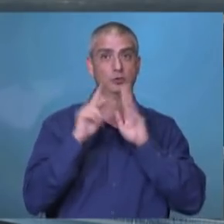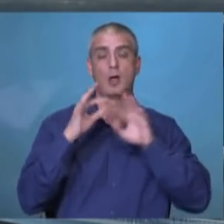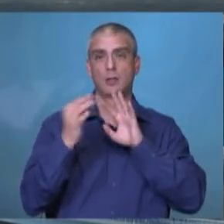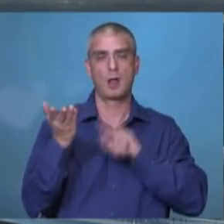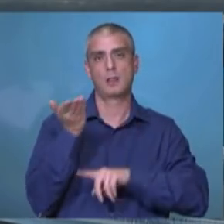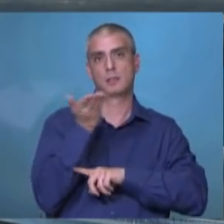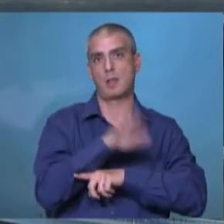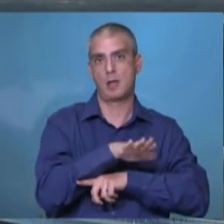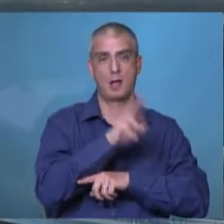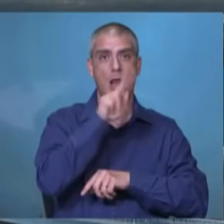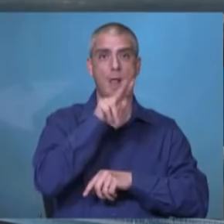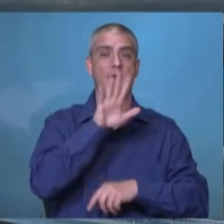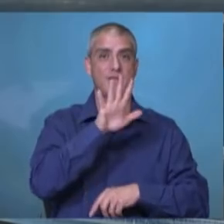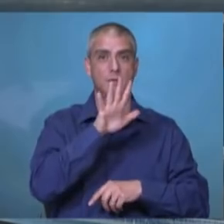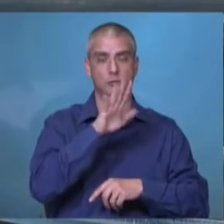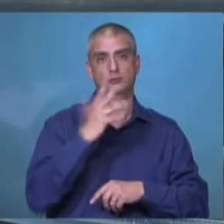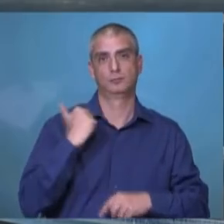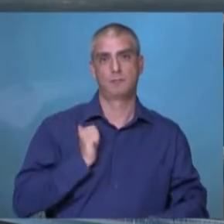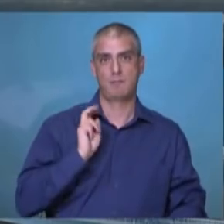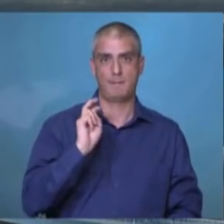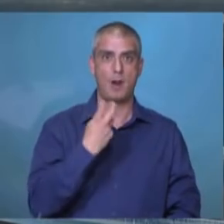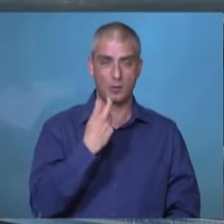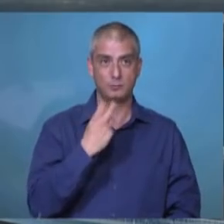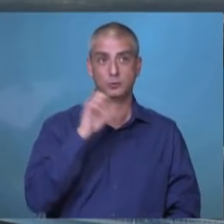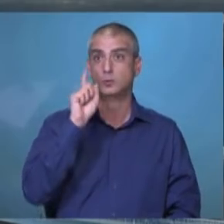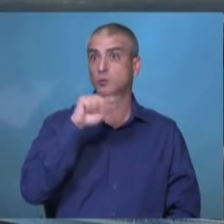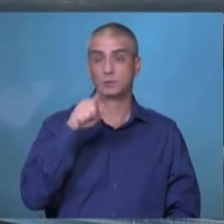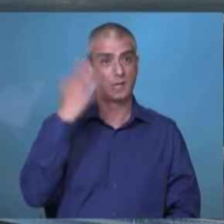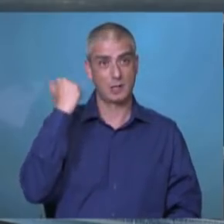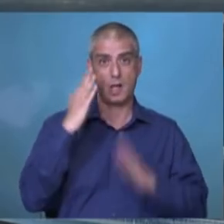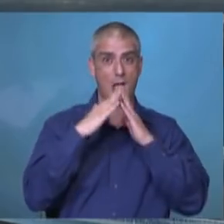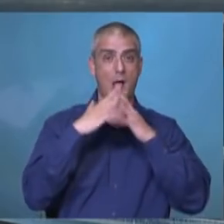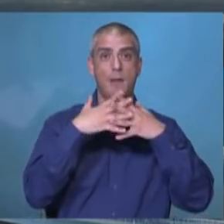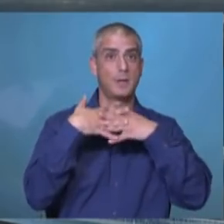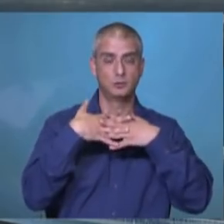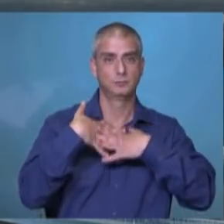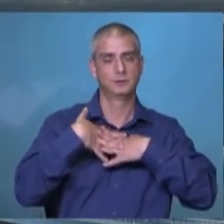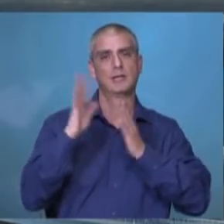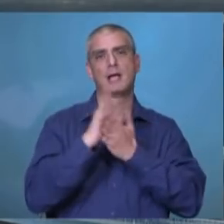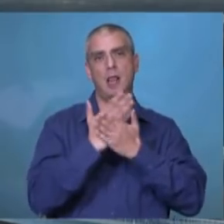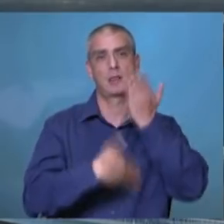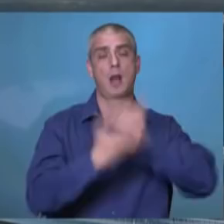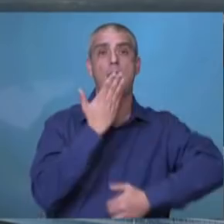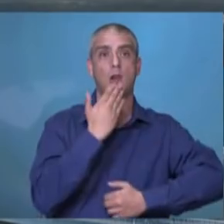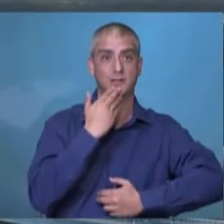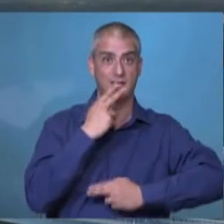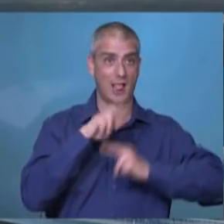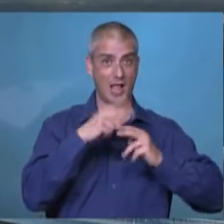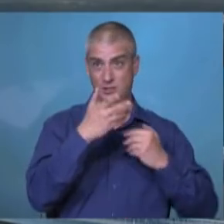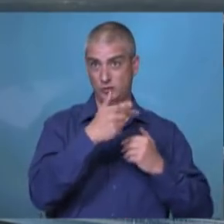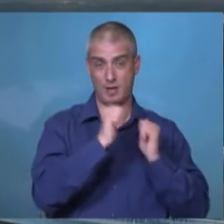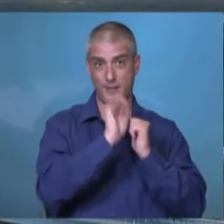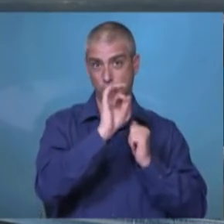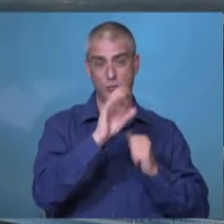נהרג ב-2005 בשירות מילואים. סוזי, אז תושבת ארצות הברית, החליטה לעלות לישראל אחרי מותו